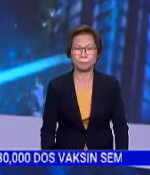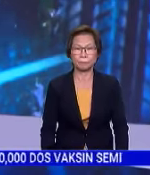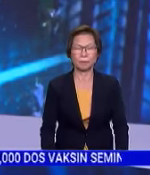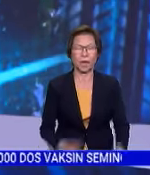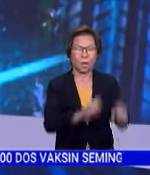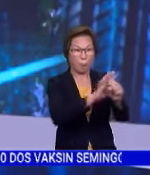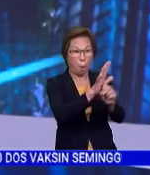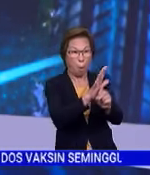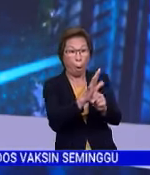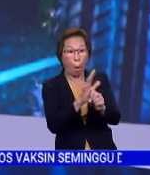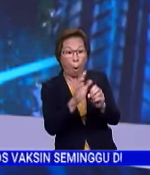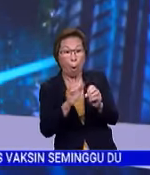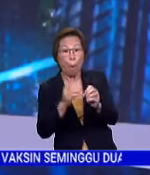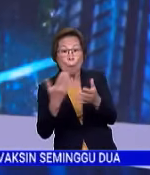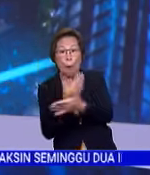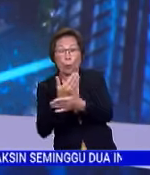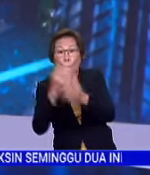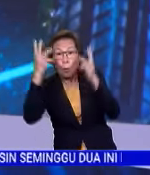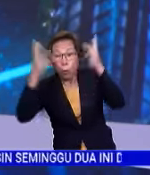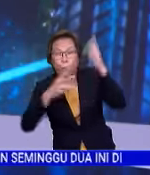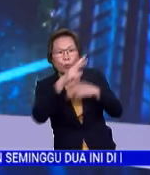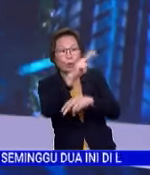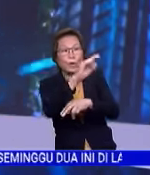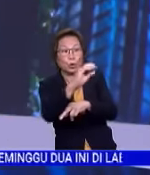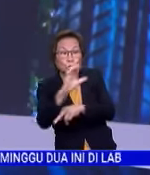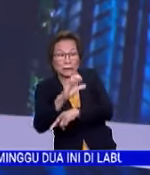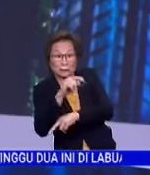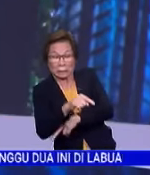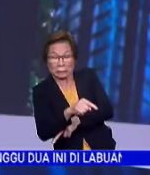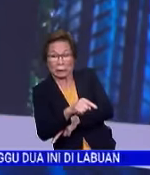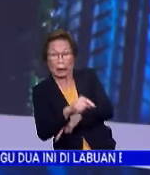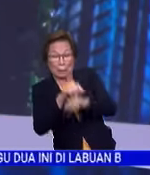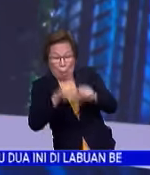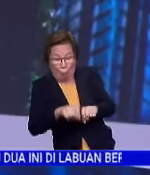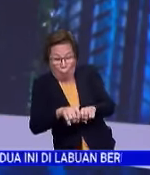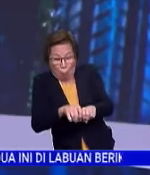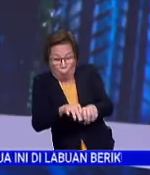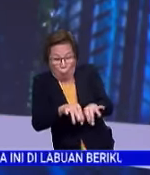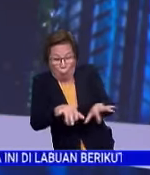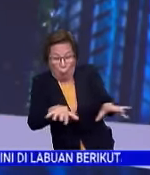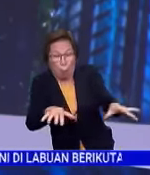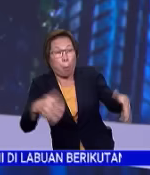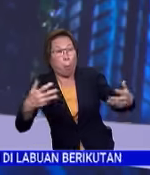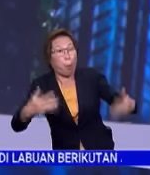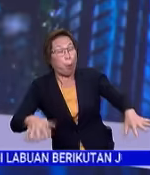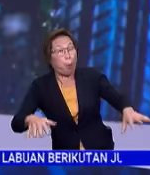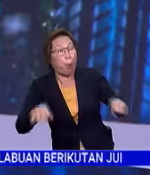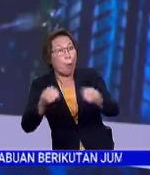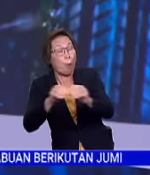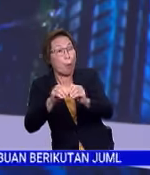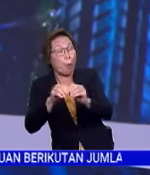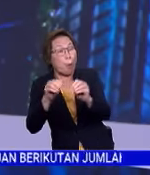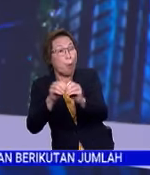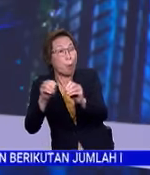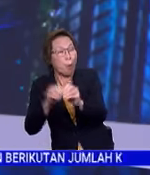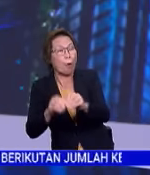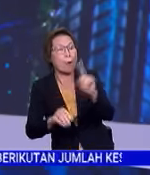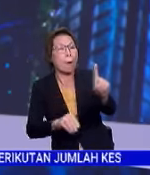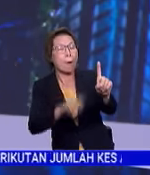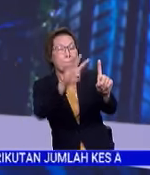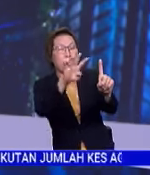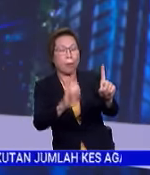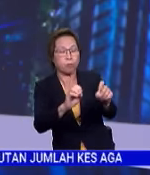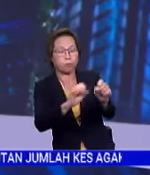Varian yang membimbangkan atau ringkasnya VOC mempunyai kadar kebolehjangkitan lebih tinggi. Setakat ini, lebih 140